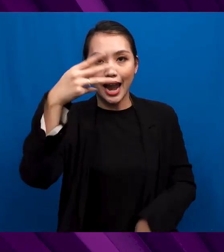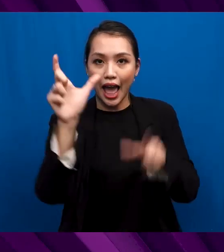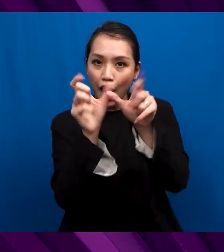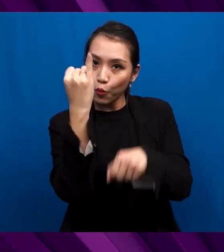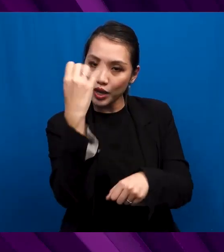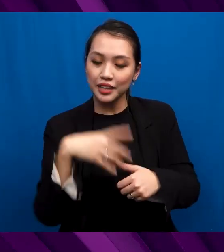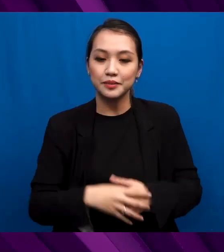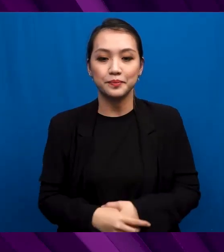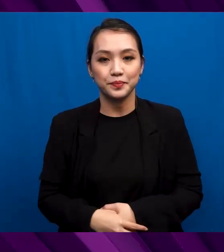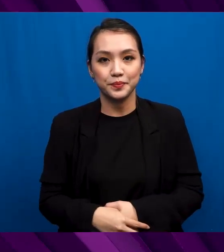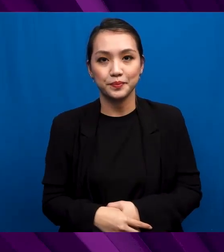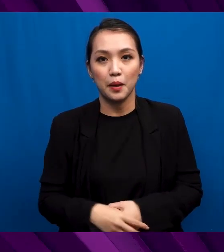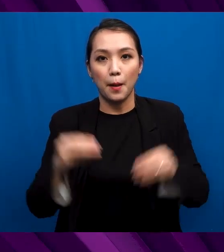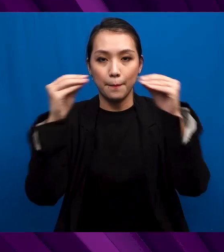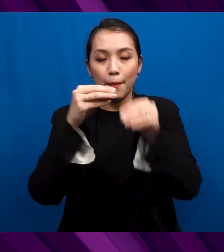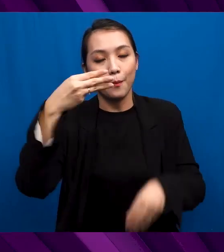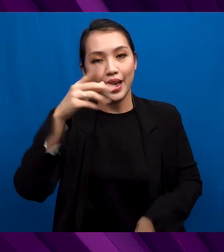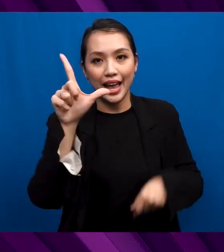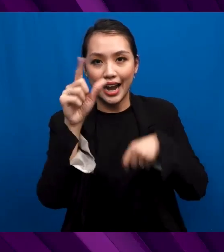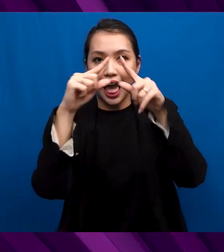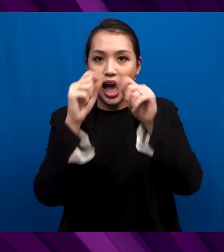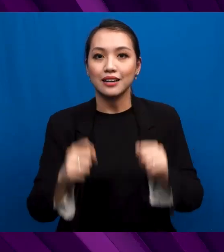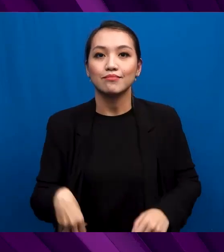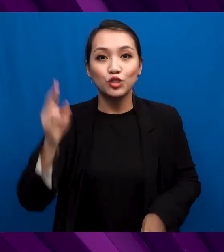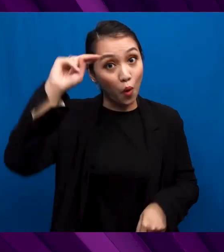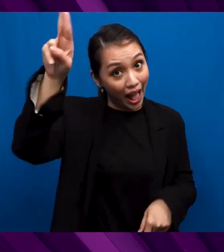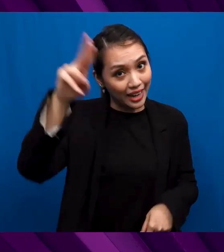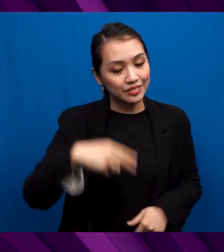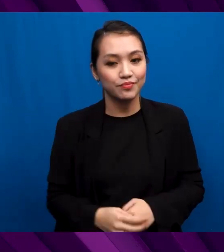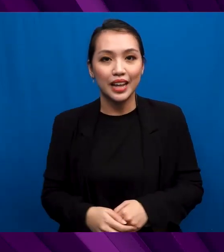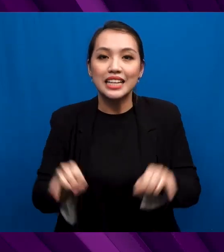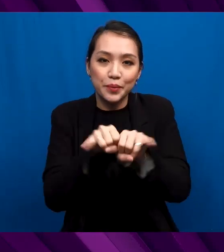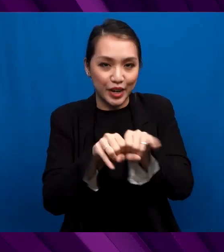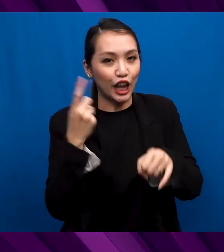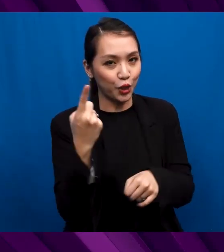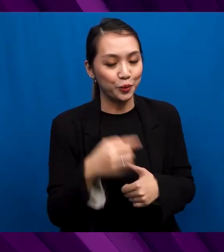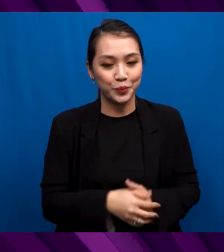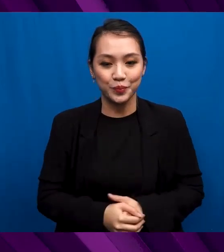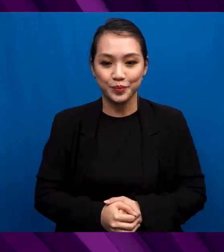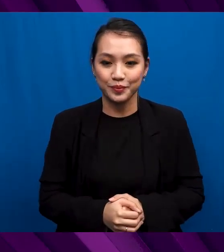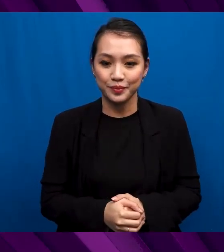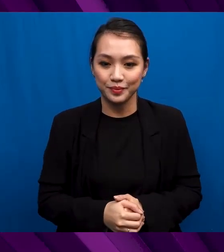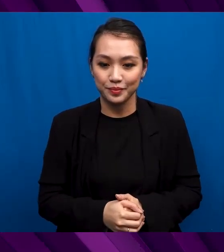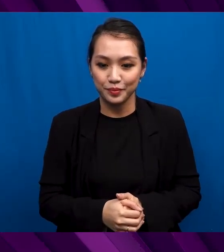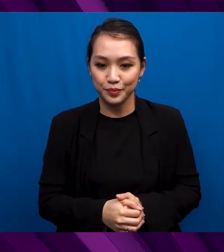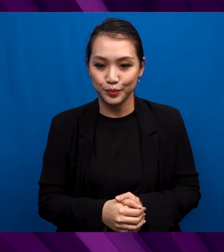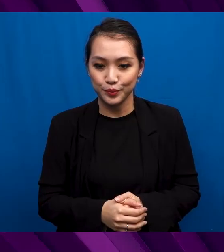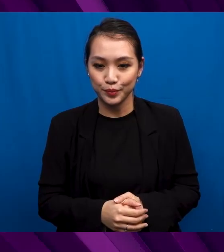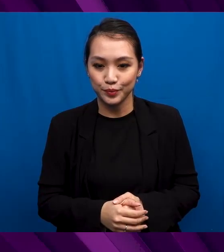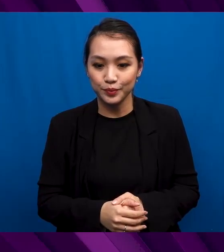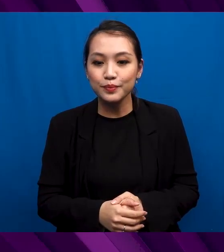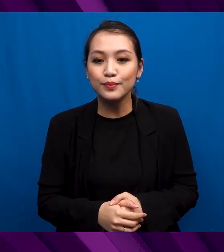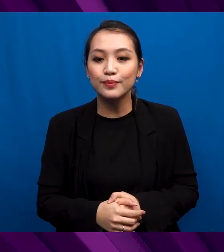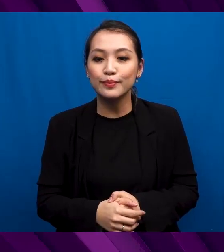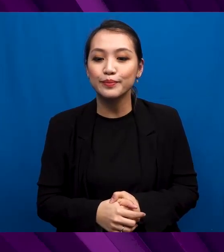Bahkan ketika orang Lewi pun sempat ada yang kumat, kesumat dan mulai nggak benar kelakuannya seperti Bani